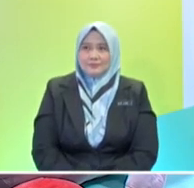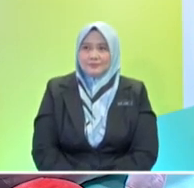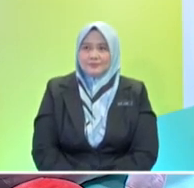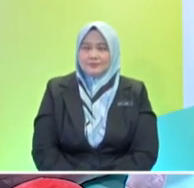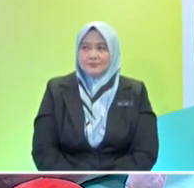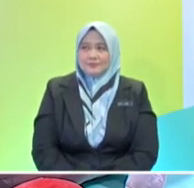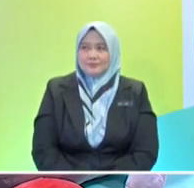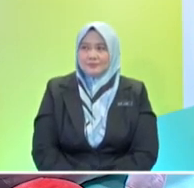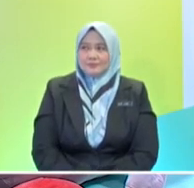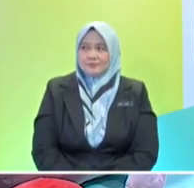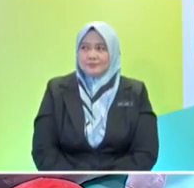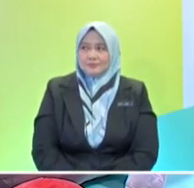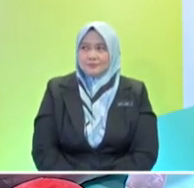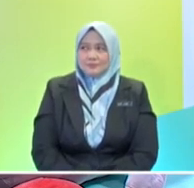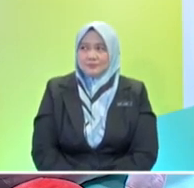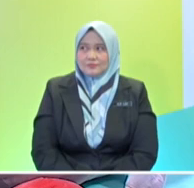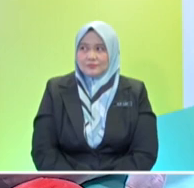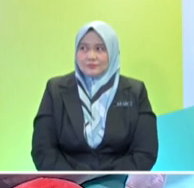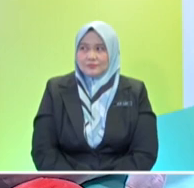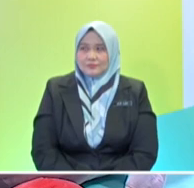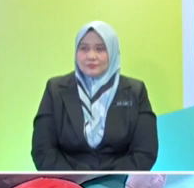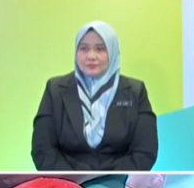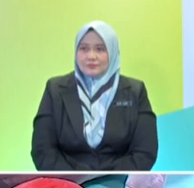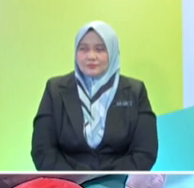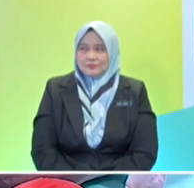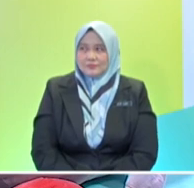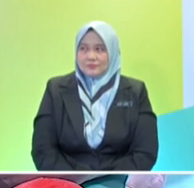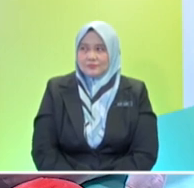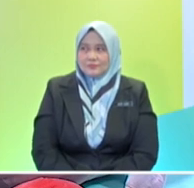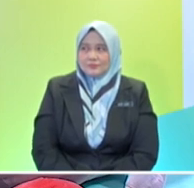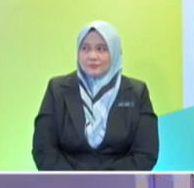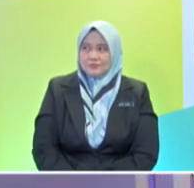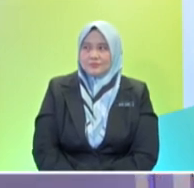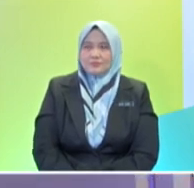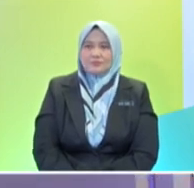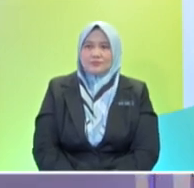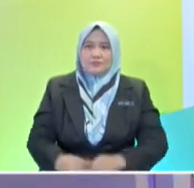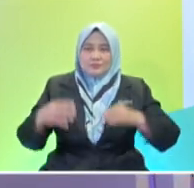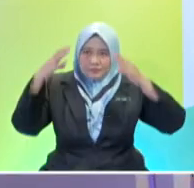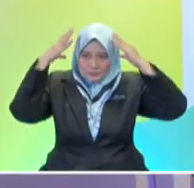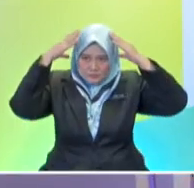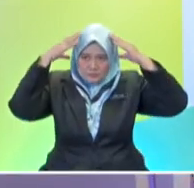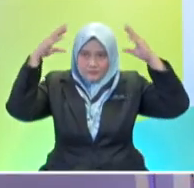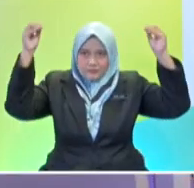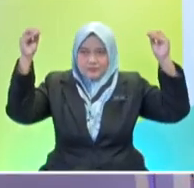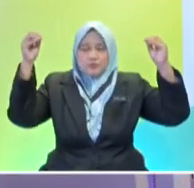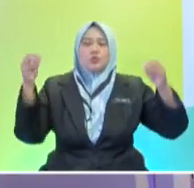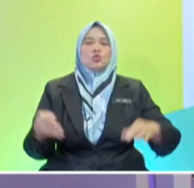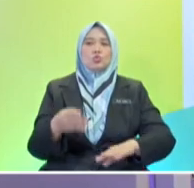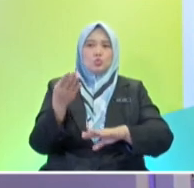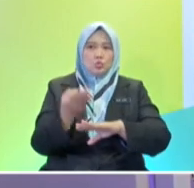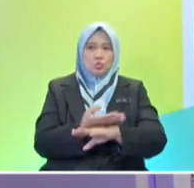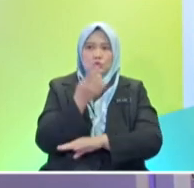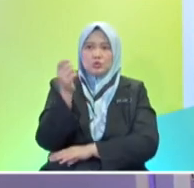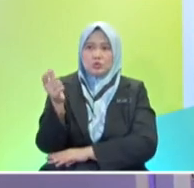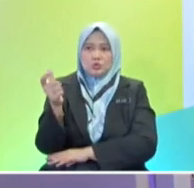sanalah. Kalau dapat betul semua, cikgu akan bagi dua ganjaran. Baiklah. Okey. Tanduk untuk kambing, bulu halus dan juga sisik keras